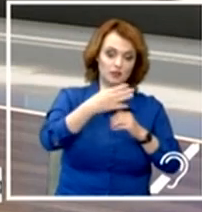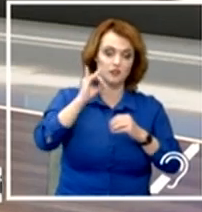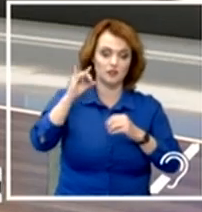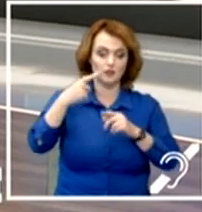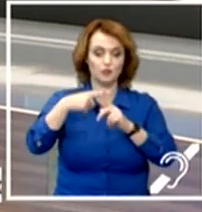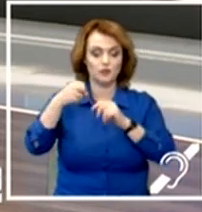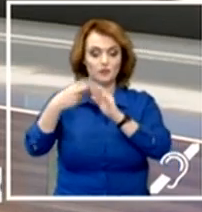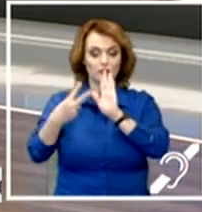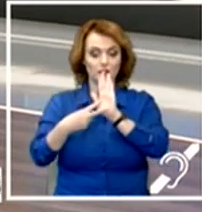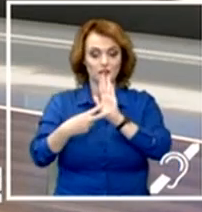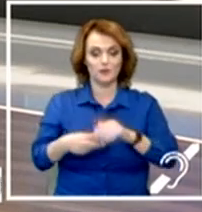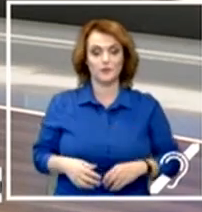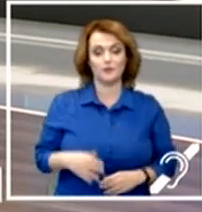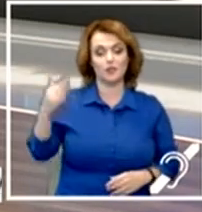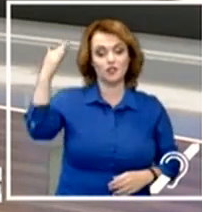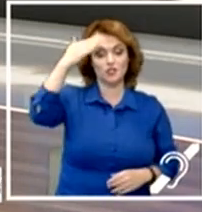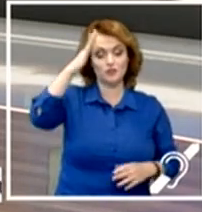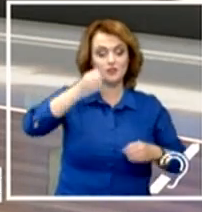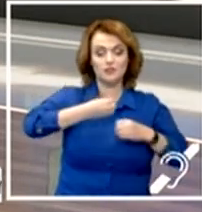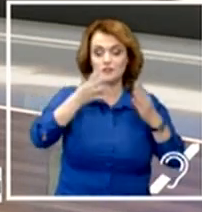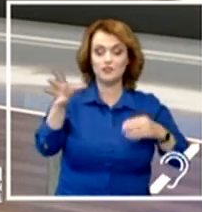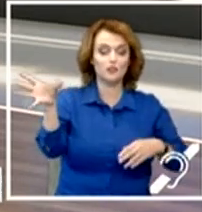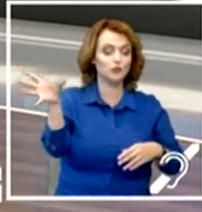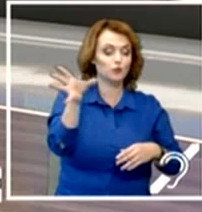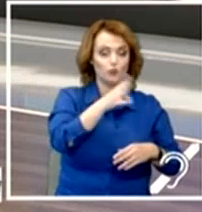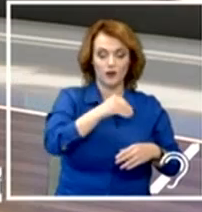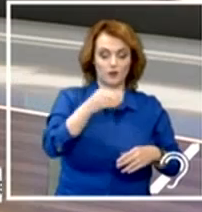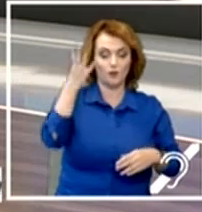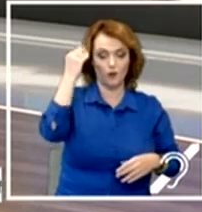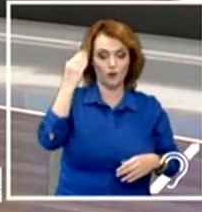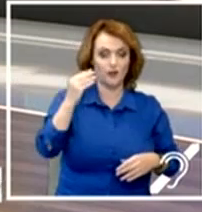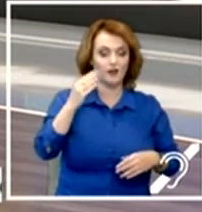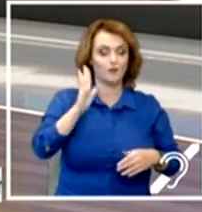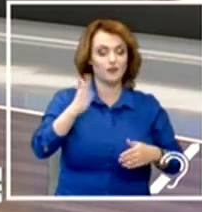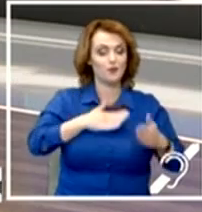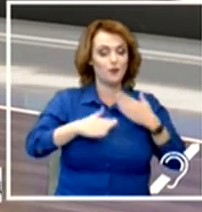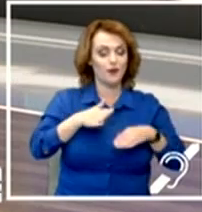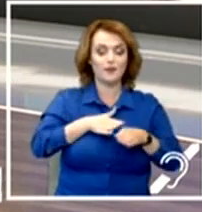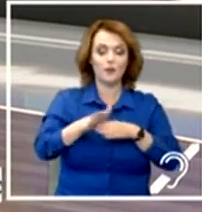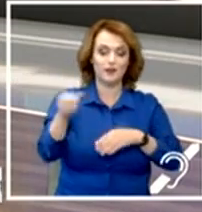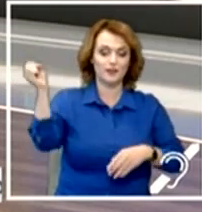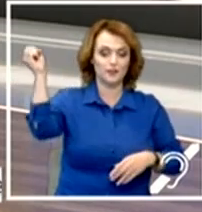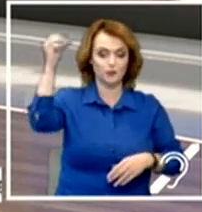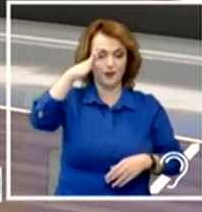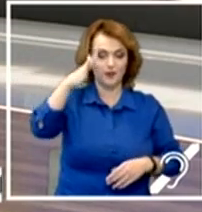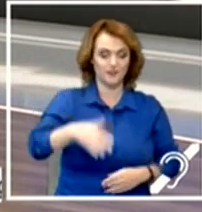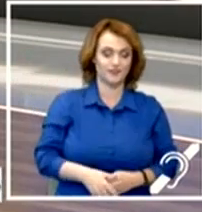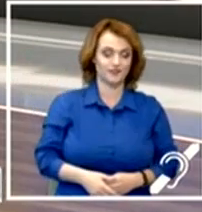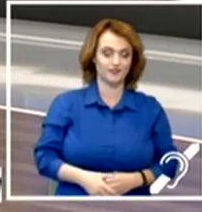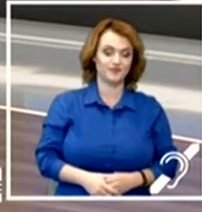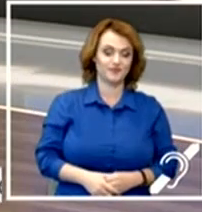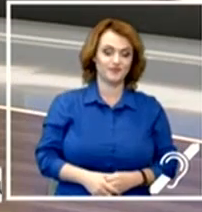și 17 grade. Cerul va fi senin în toate zonele, așadar ne vom bucura din plin de razele soarelui și de o atmosferă superbă de